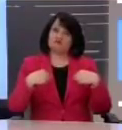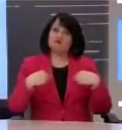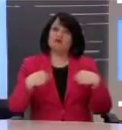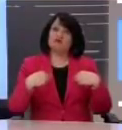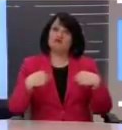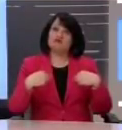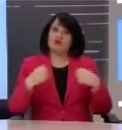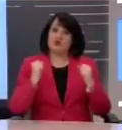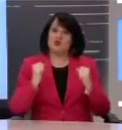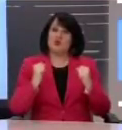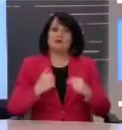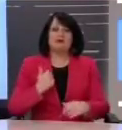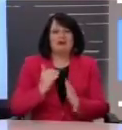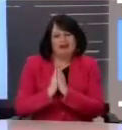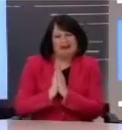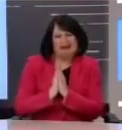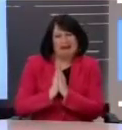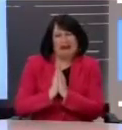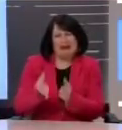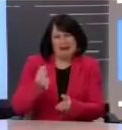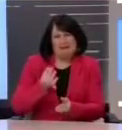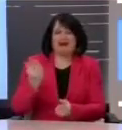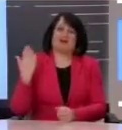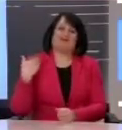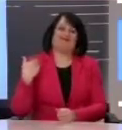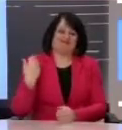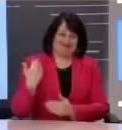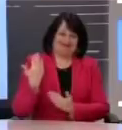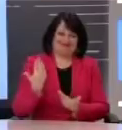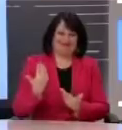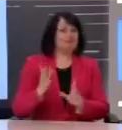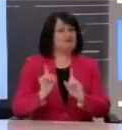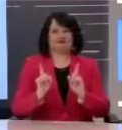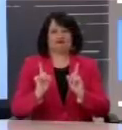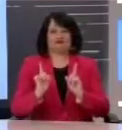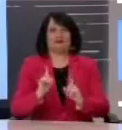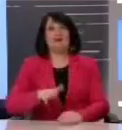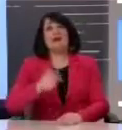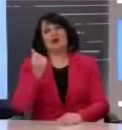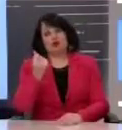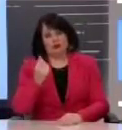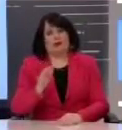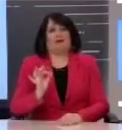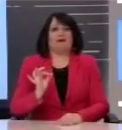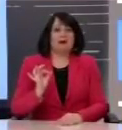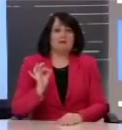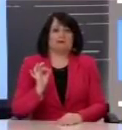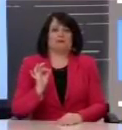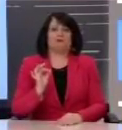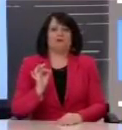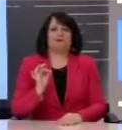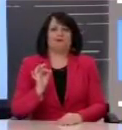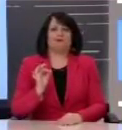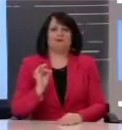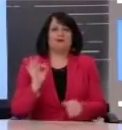Δεν παρακαλά για μια καλή κουβέντα, ένα φιλικό χτύπημα στην πλάτη. Μπορεί στην οικονομία, γιατί η